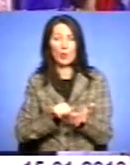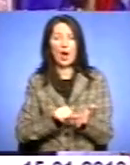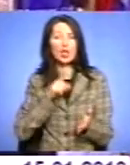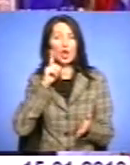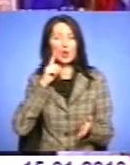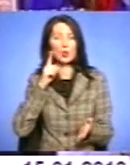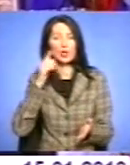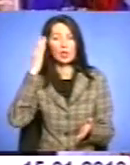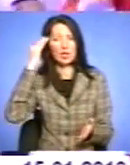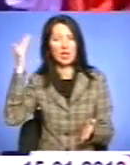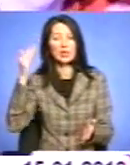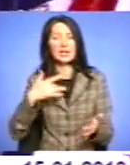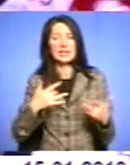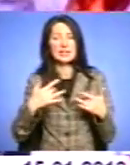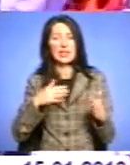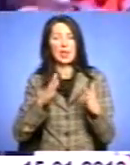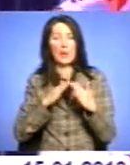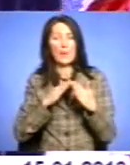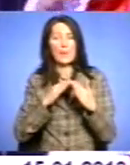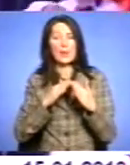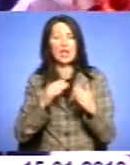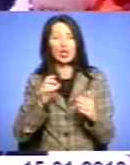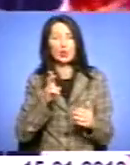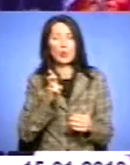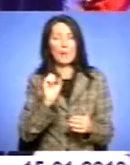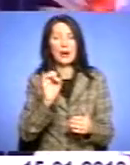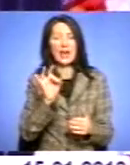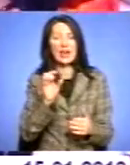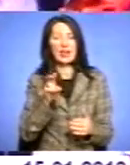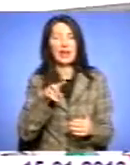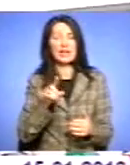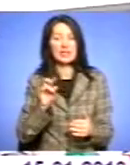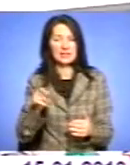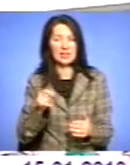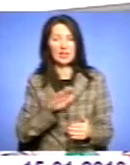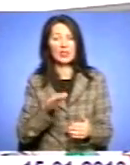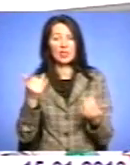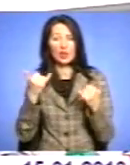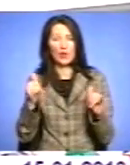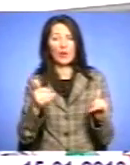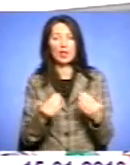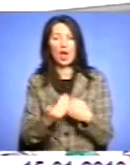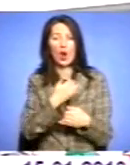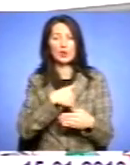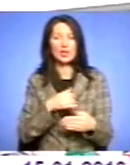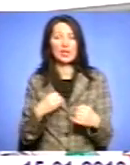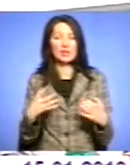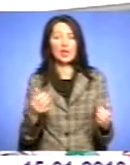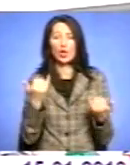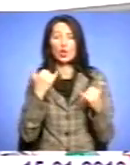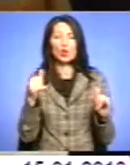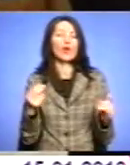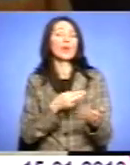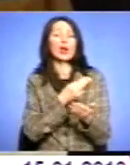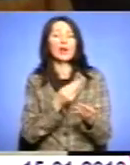на сцені Палацу культури «Березіль». Крім художніх номерів та виступів, діти дивували гостей свята чудовими виробами. Учасник